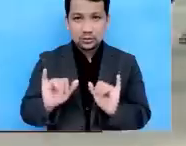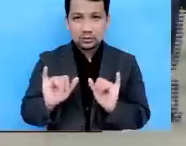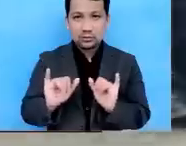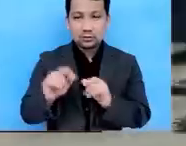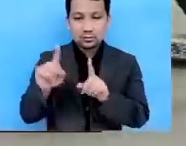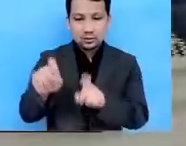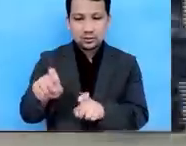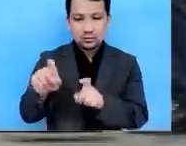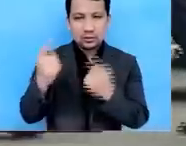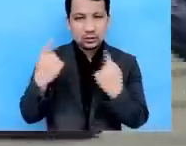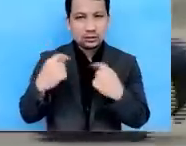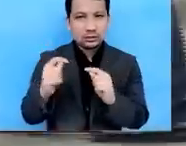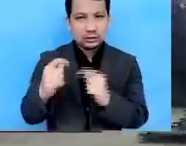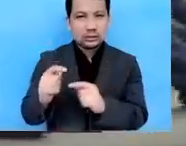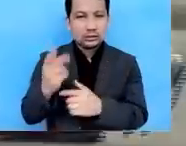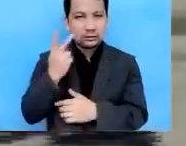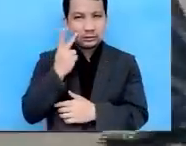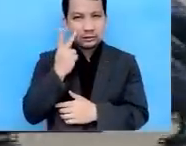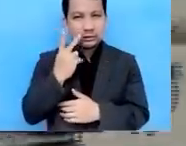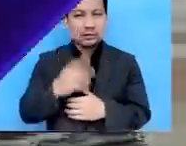nito.